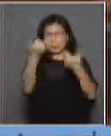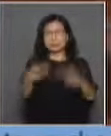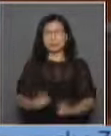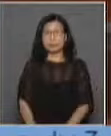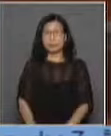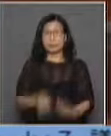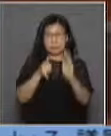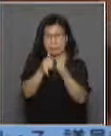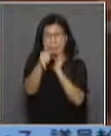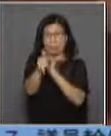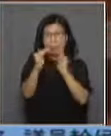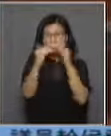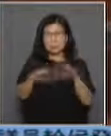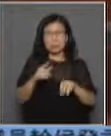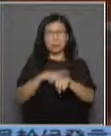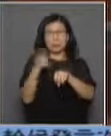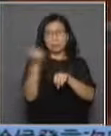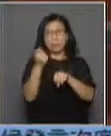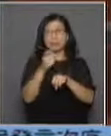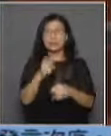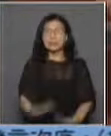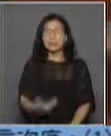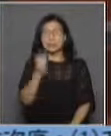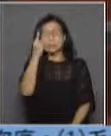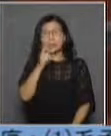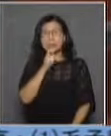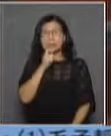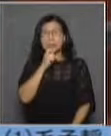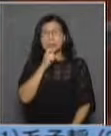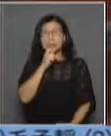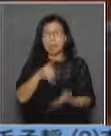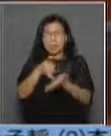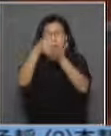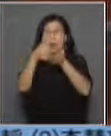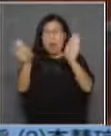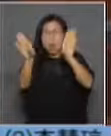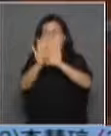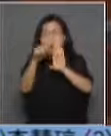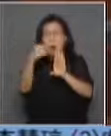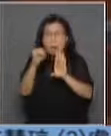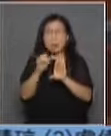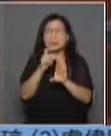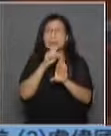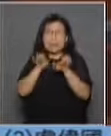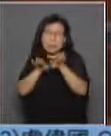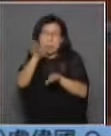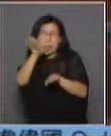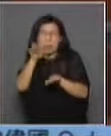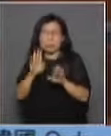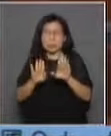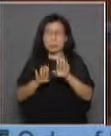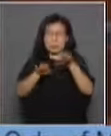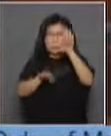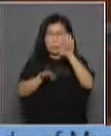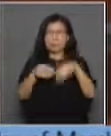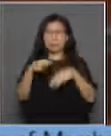埋火咁滯，至突然間發覺，咦？點解嗰個 lift 啲門閂唔到啊？啊，點解有啲位置有問題啊？跟住追